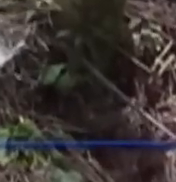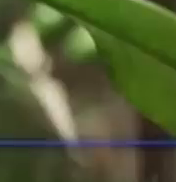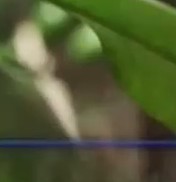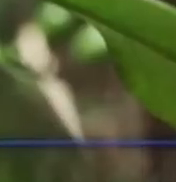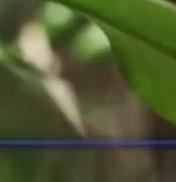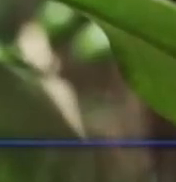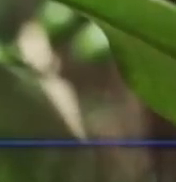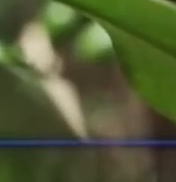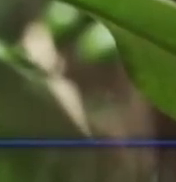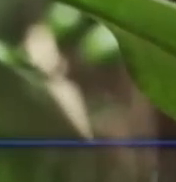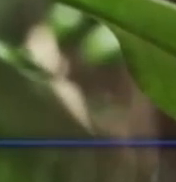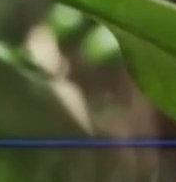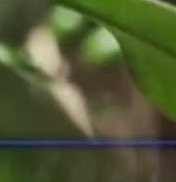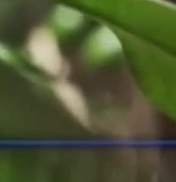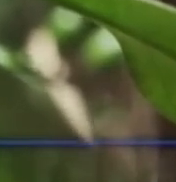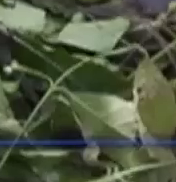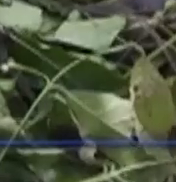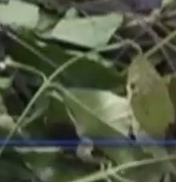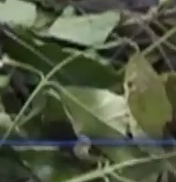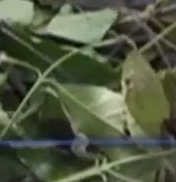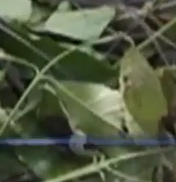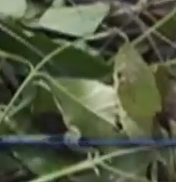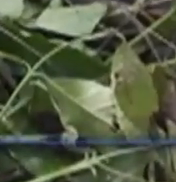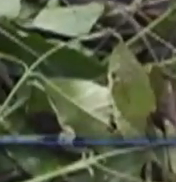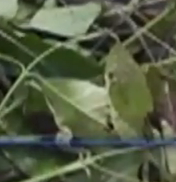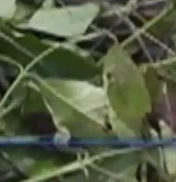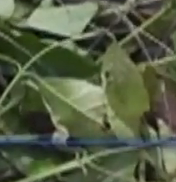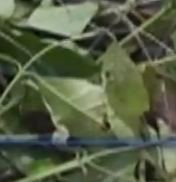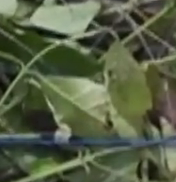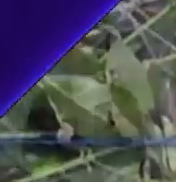At taniman ng kape sa Baguio, sinira.